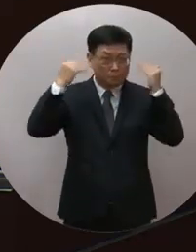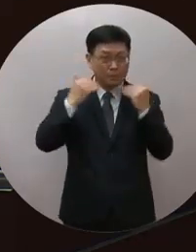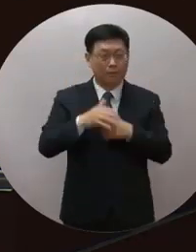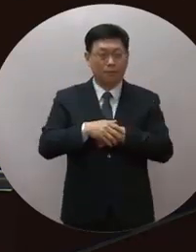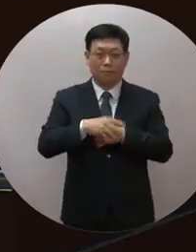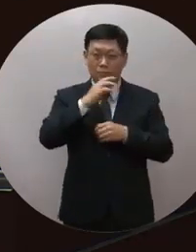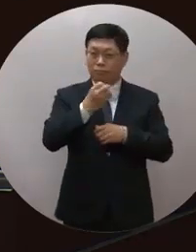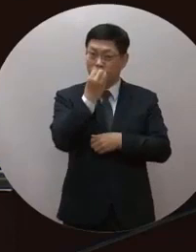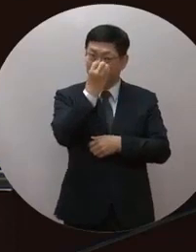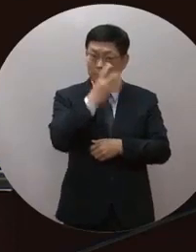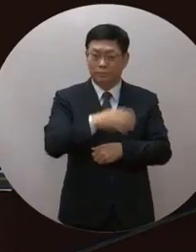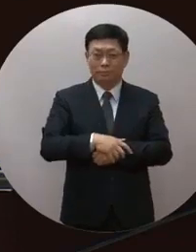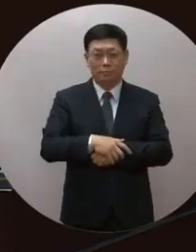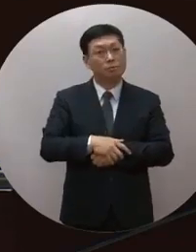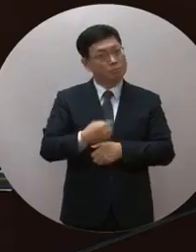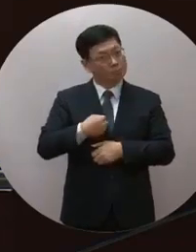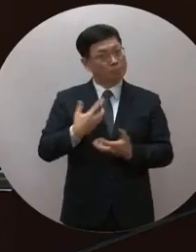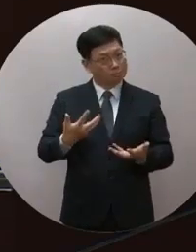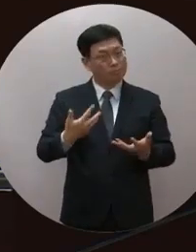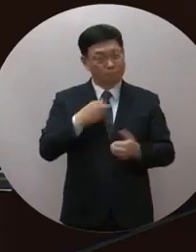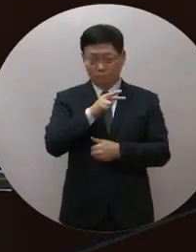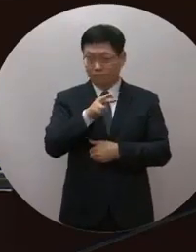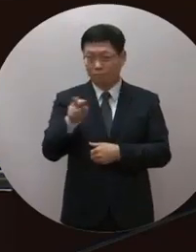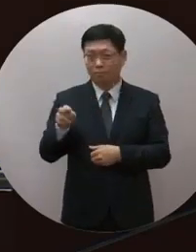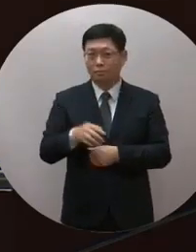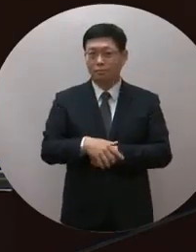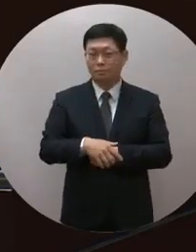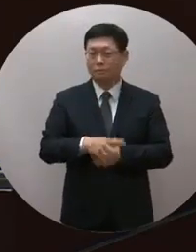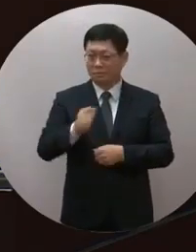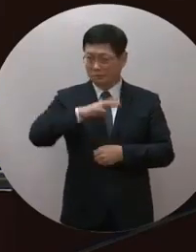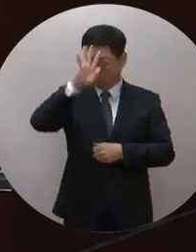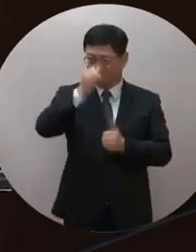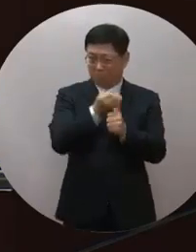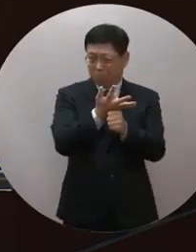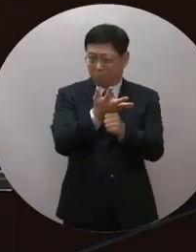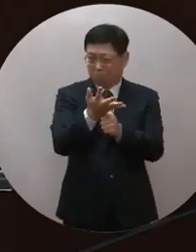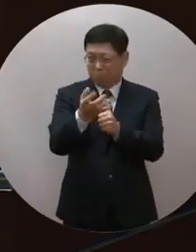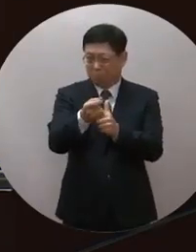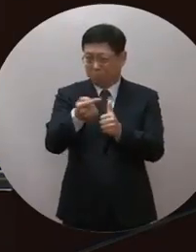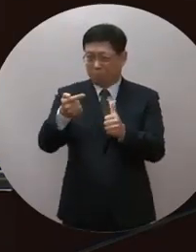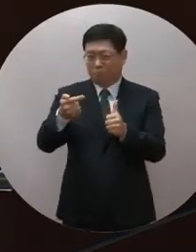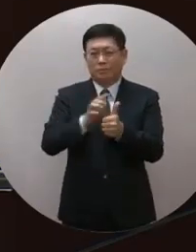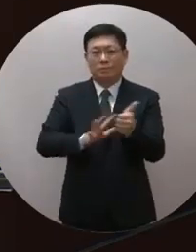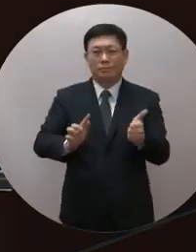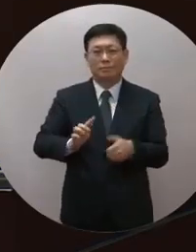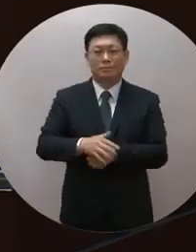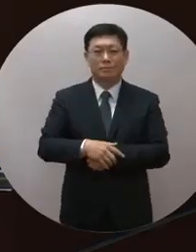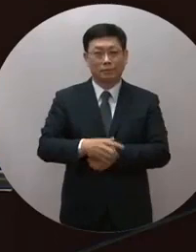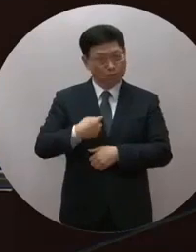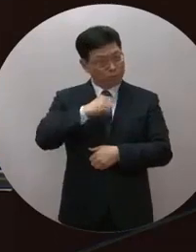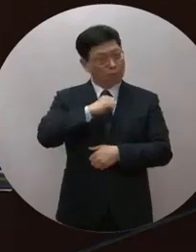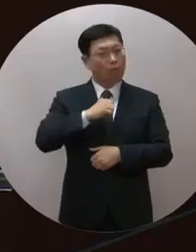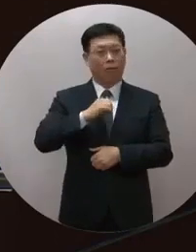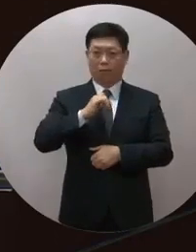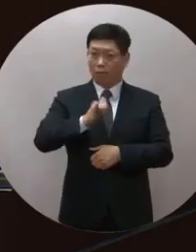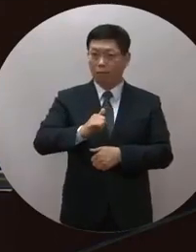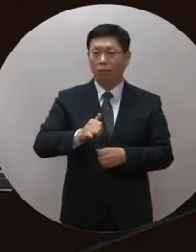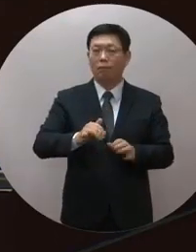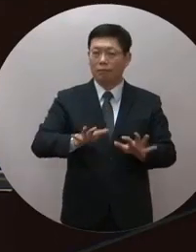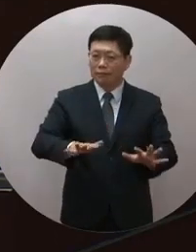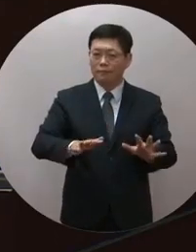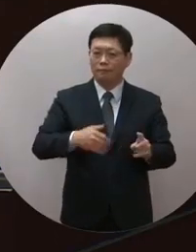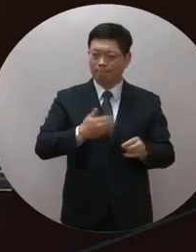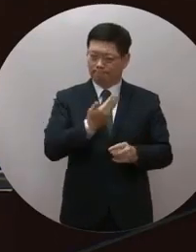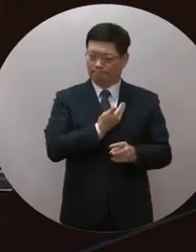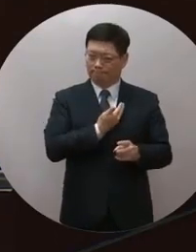国、香港，我们都看到说疫情非常大的冲击，而我们台湾